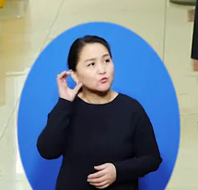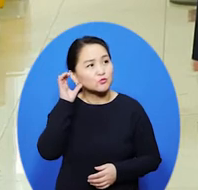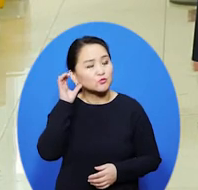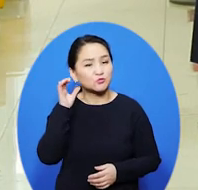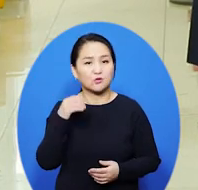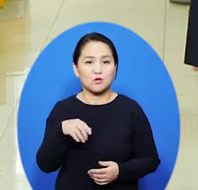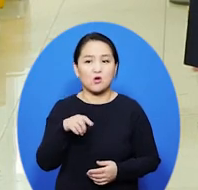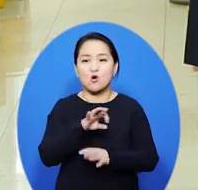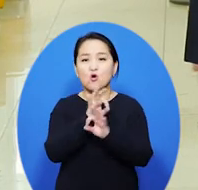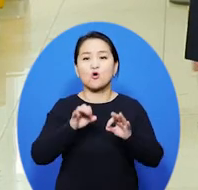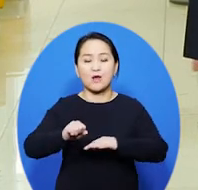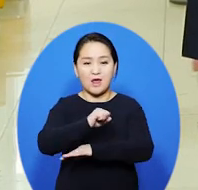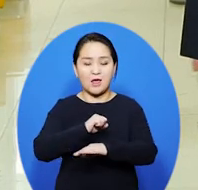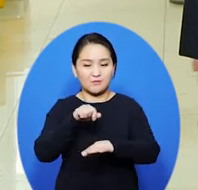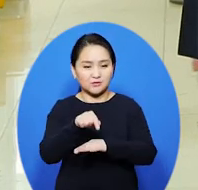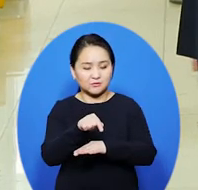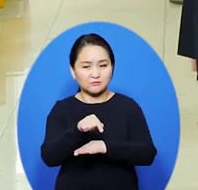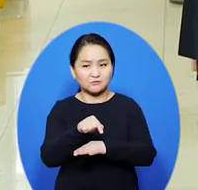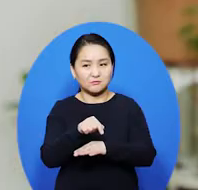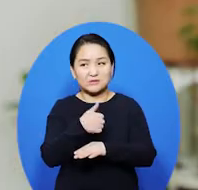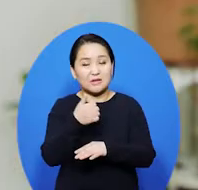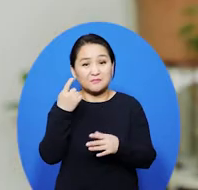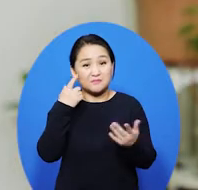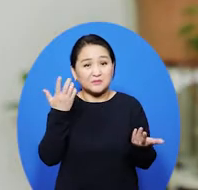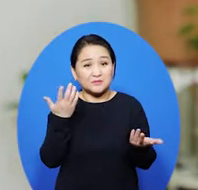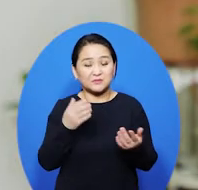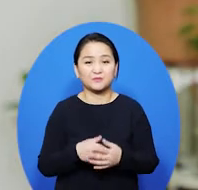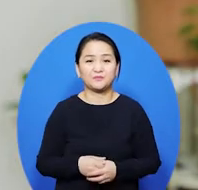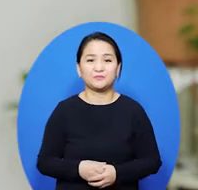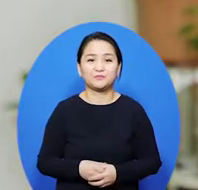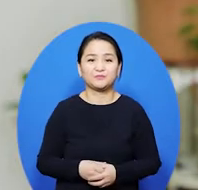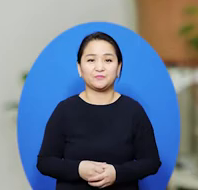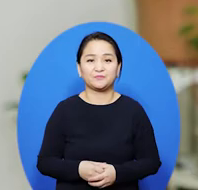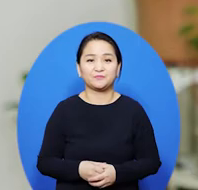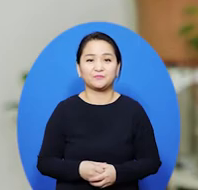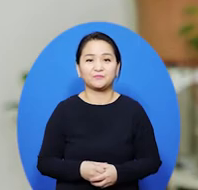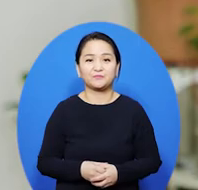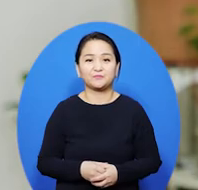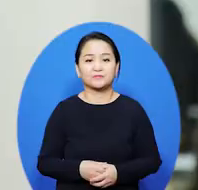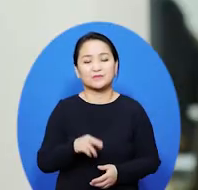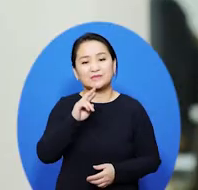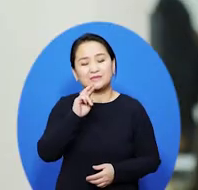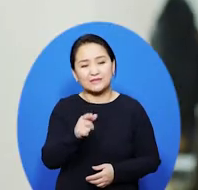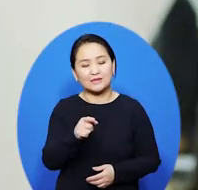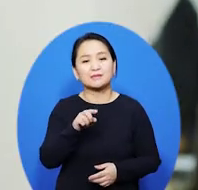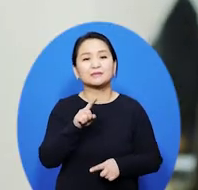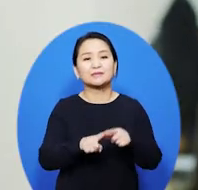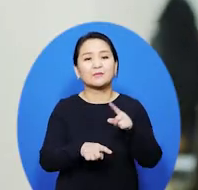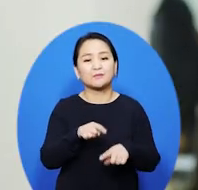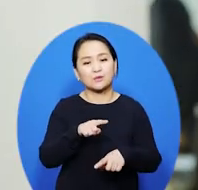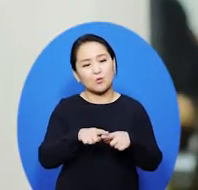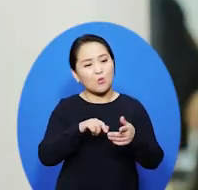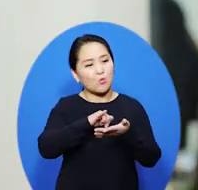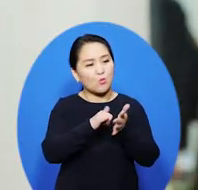сураг сонсоод өнгөрсөн бусад аймаг орон нутгад бол интерншипийн тухай тимч дэлгэрэнгүй бас тодорхой ойлголтыг өгч чадаагүй байгаа. Тэгэхээр яг ямар